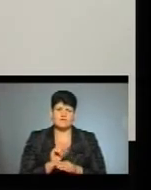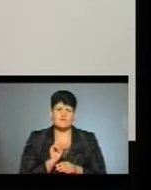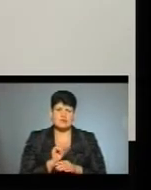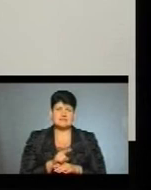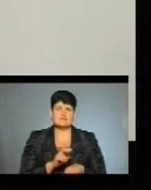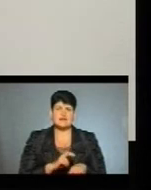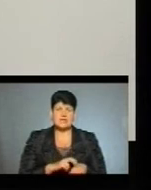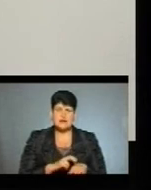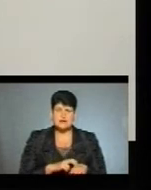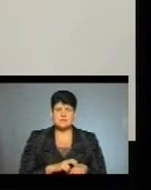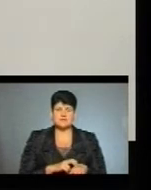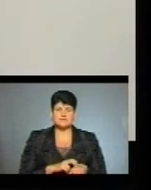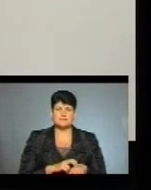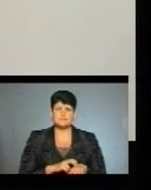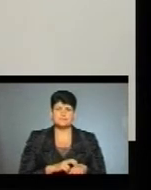вказівки лікаря і